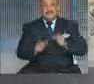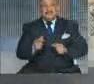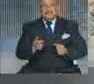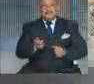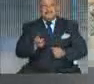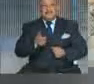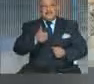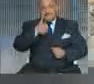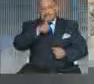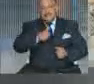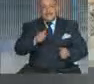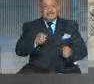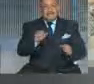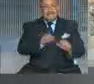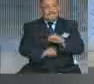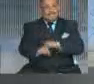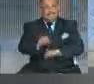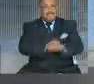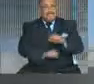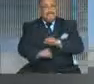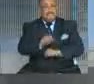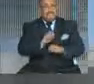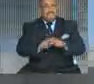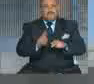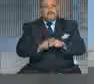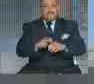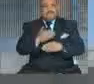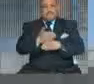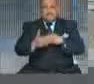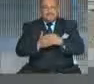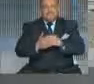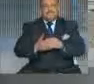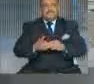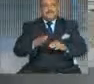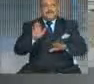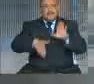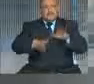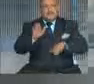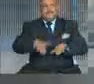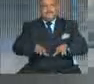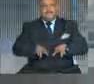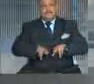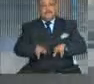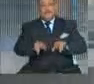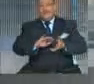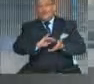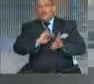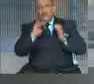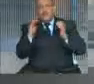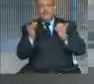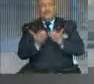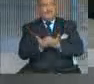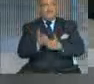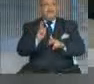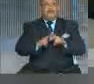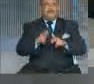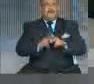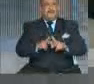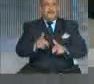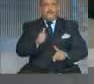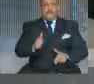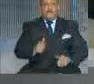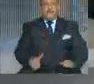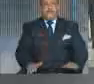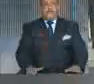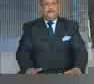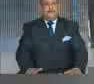هذه المشاريع بناء محطة لتحلية مياه الشرب لفائدة سكان مطمطة ومطمطة الجديدة، وإنجاز دار للثقافة وتوسيع